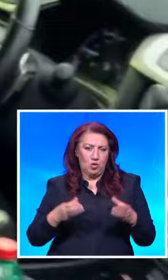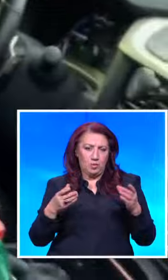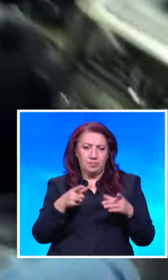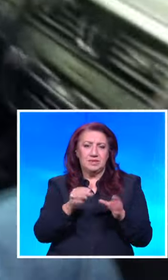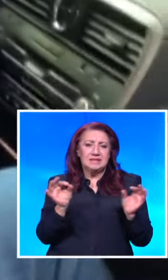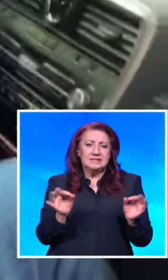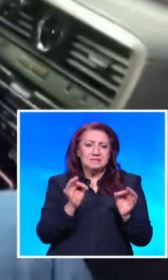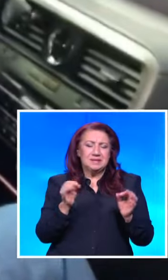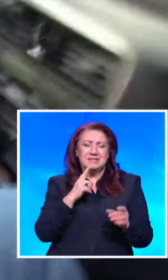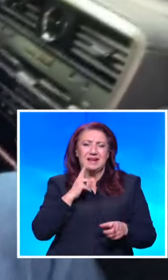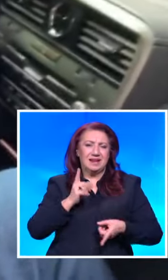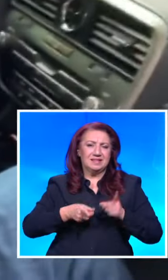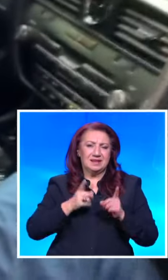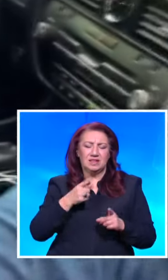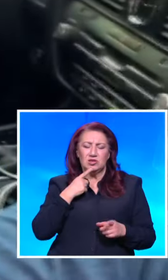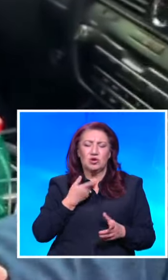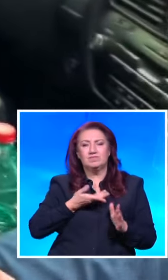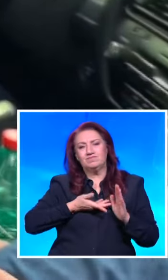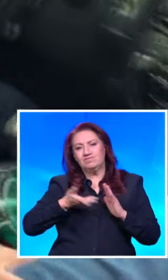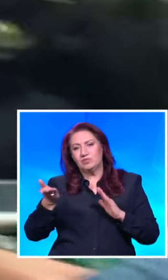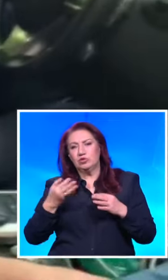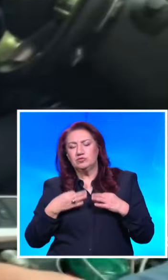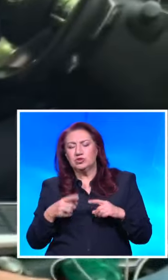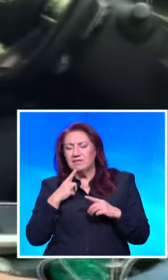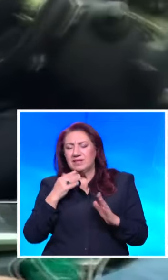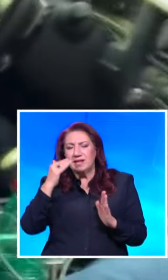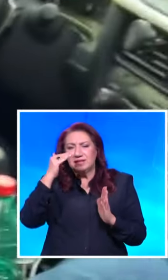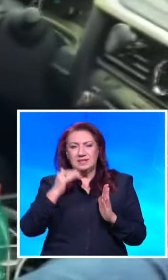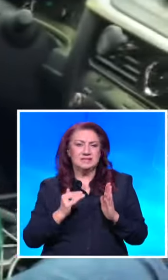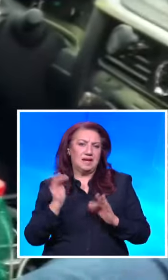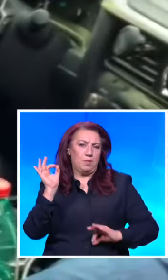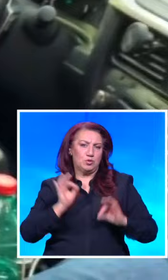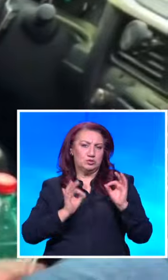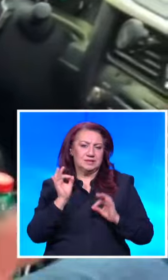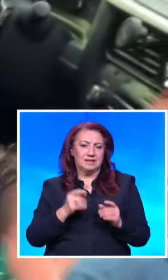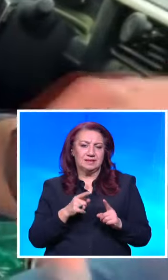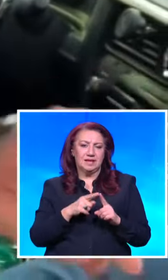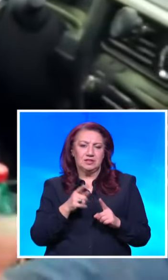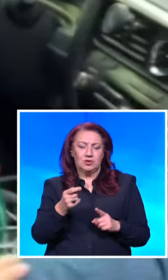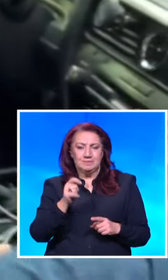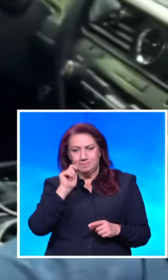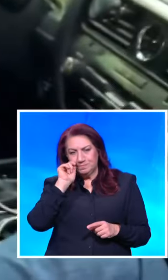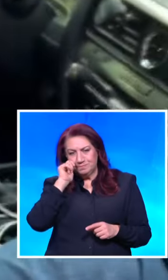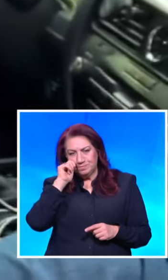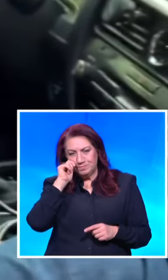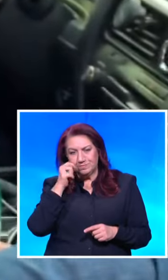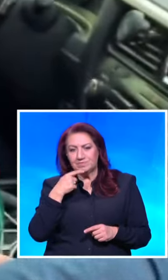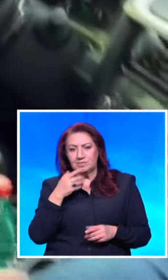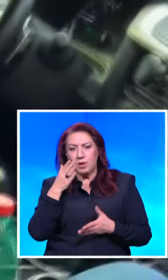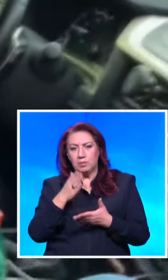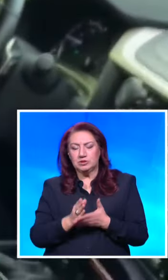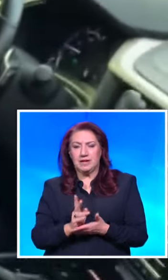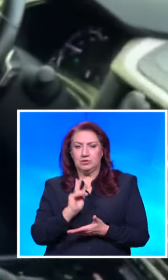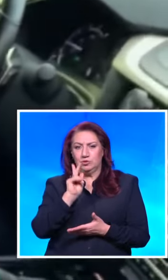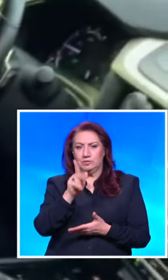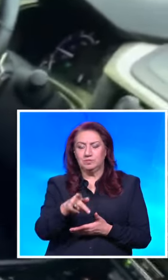най-ниския спечелен брой точки средно на матч за отбора в последните 30 години. Специалистът не сдържа сълзите си при последната визита в клубната база в